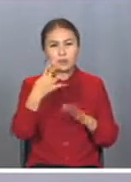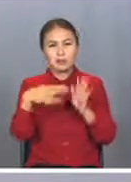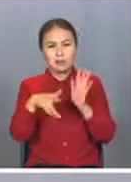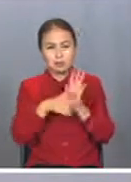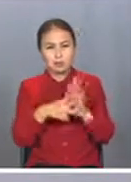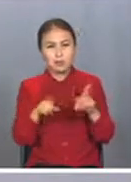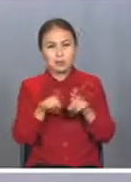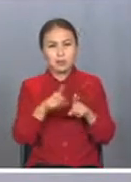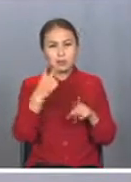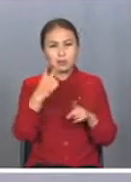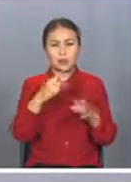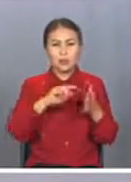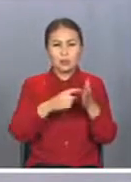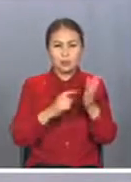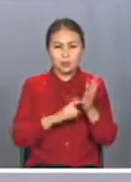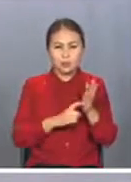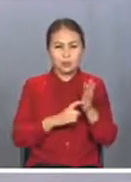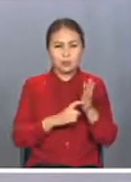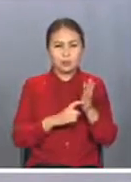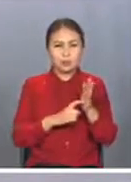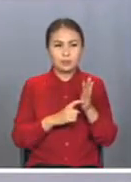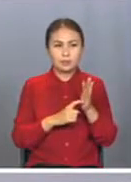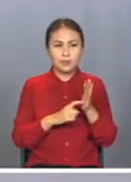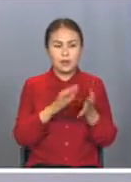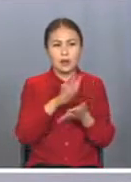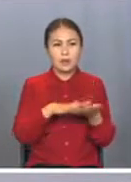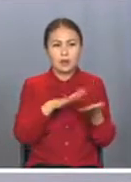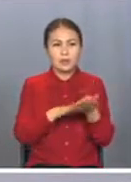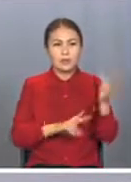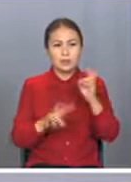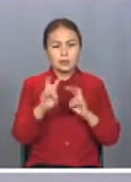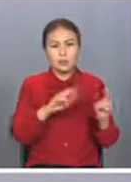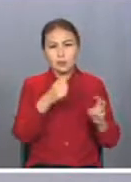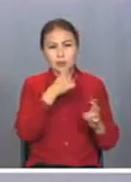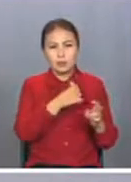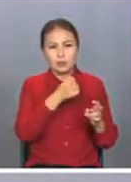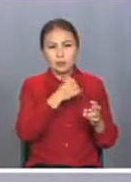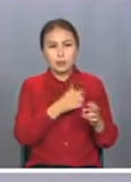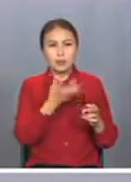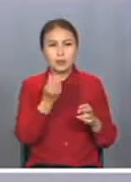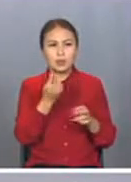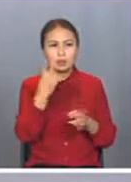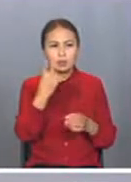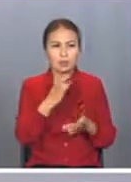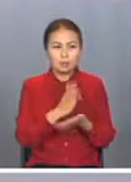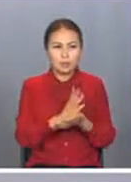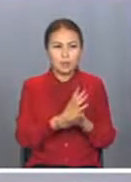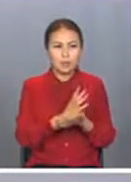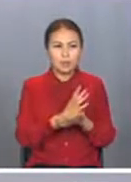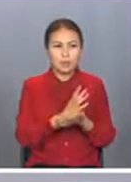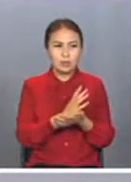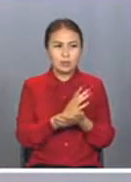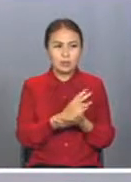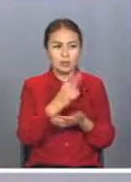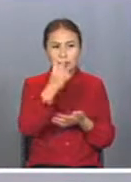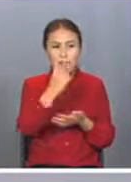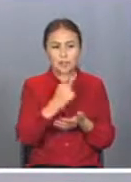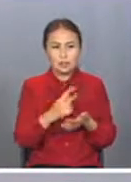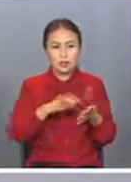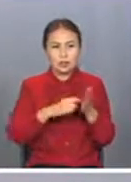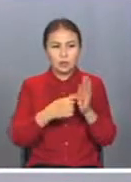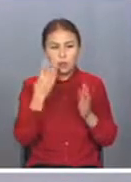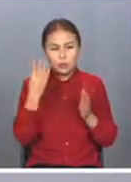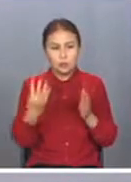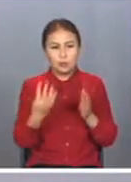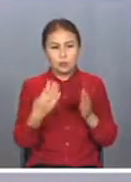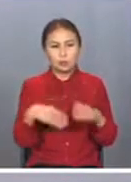2-ге бөлінеді деп. Иә, айта аламын. Ары қарай іздейік. Тағы да 2 бар. Ал 2 мен 2-нің көбейтіндісі 4.